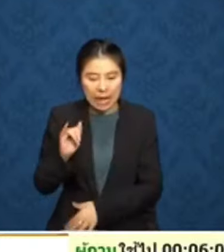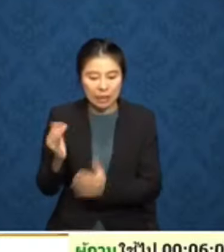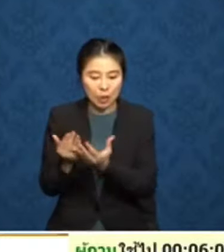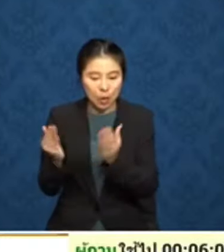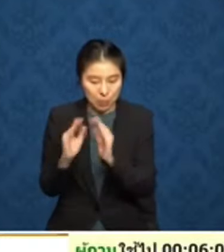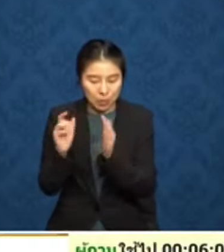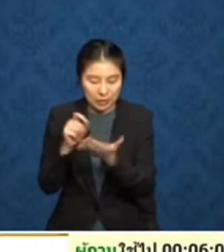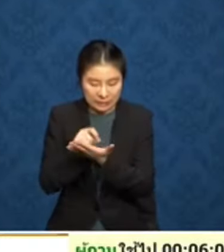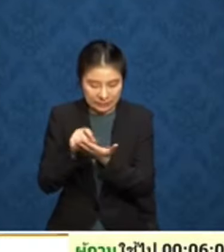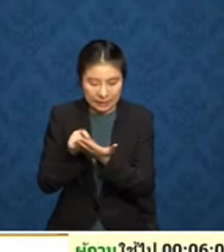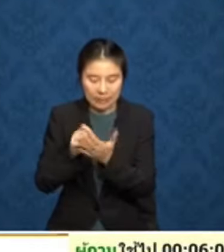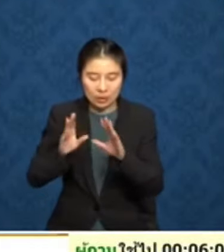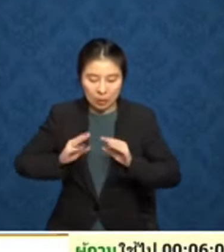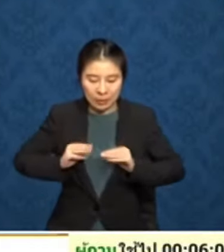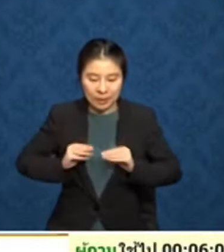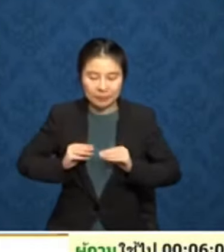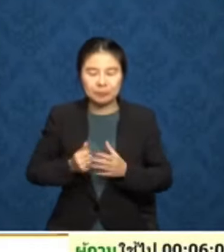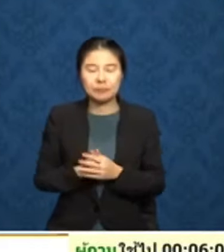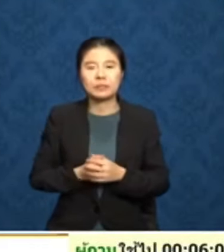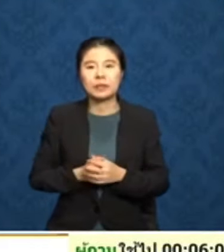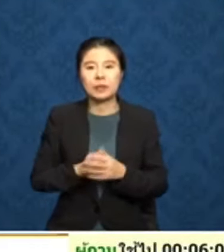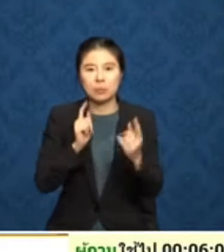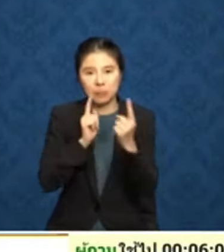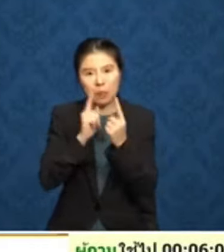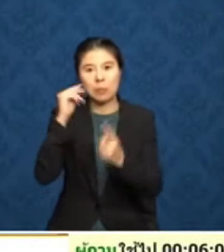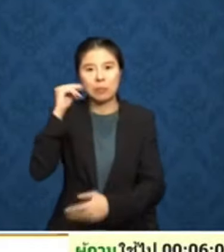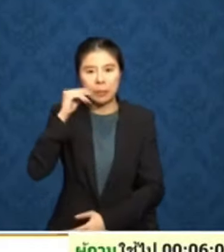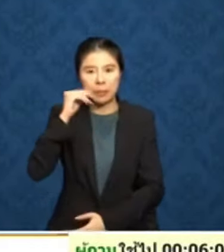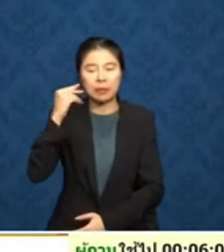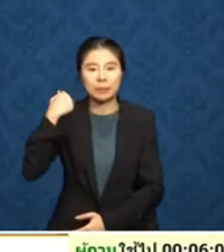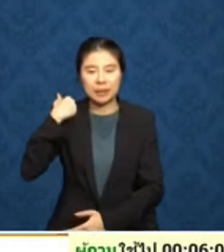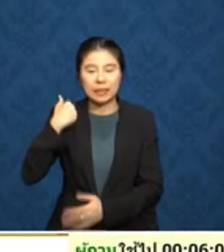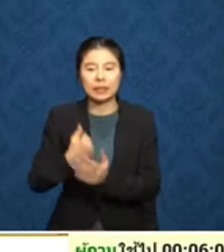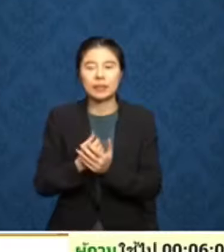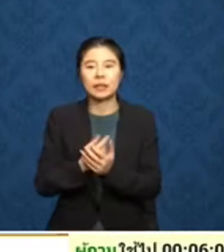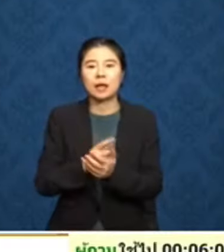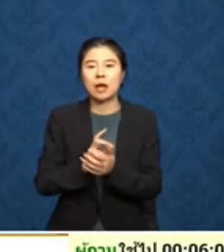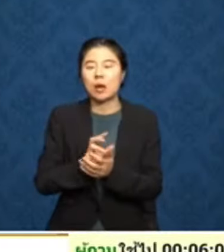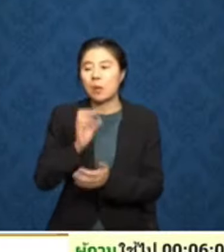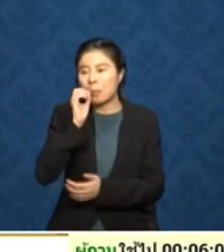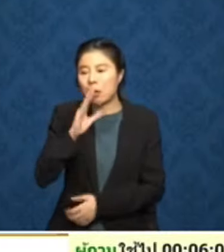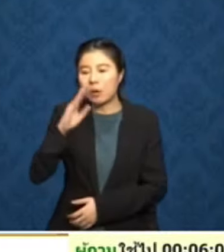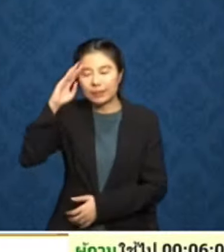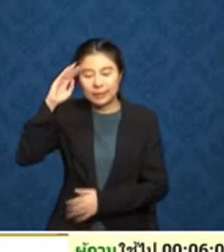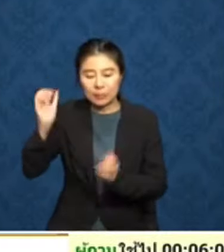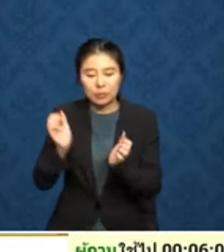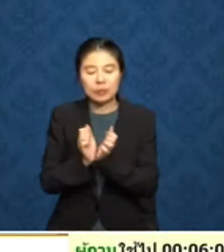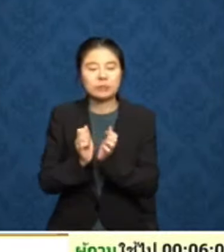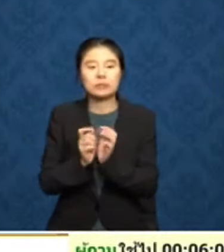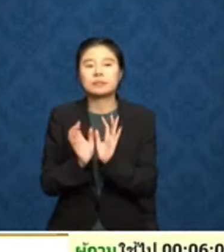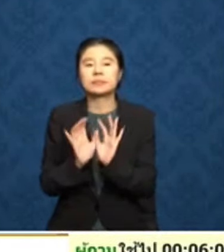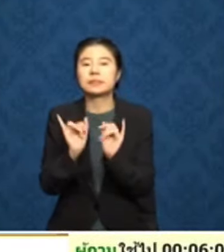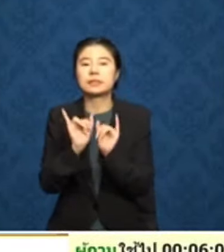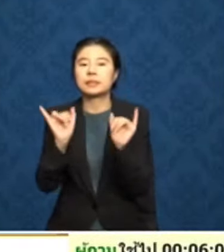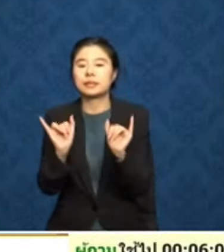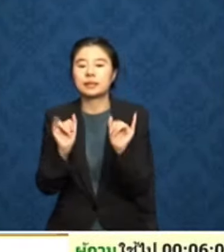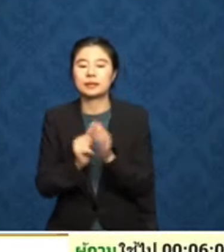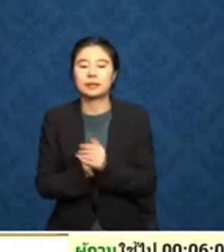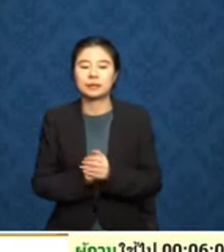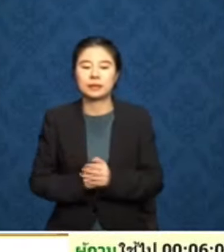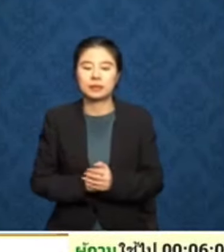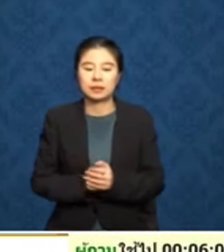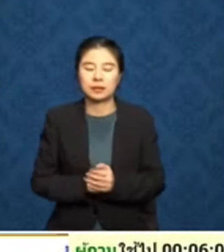นที่เจอปัญหาเหล่านี้อยู่ทุกๆวันเนี่ยอันดับแรกคือแจ้งตำรวจไปตำรวจไม่สามารถทำอะไรได้แล้วก็บุคลากรทางสาธารณสุ